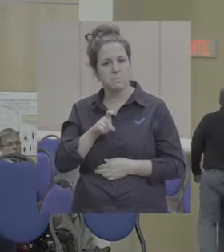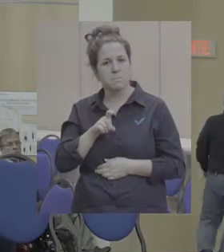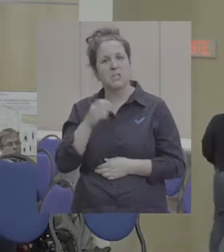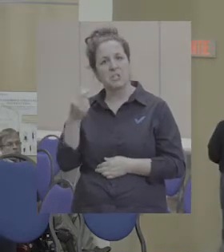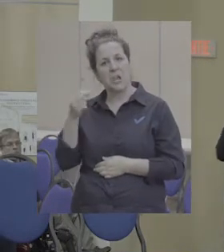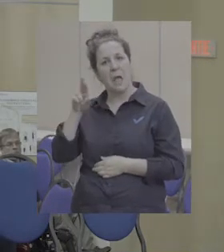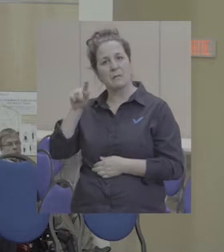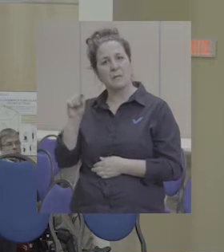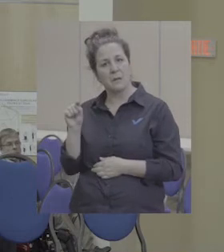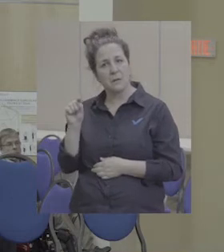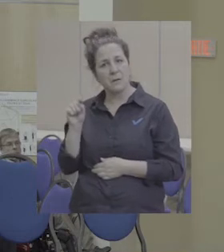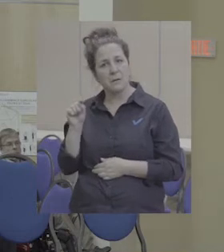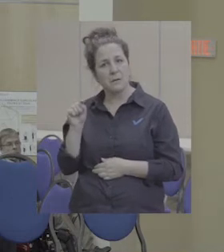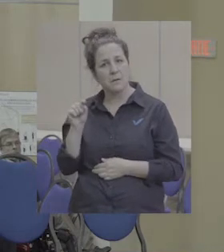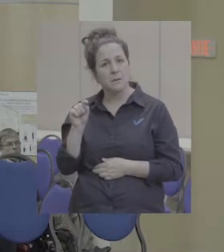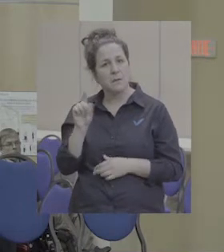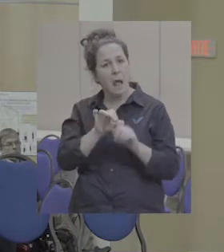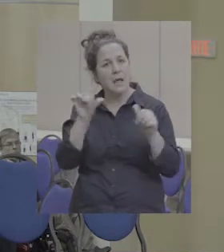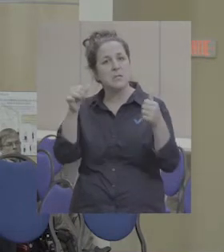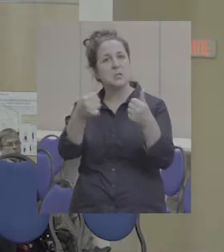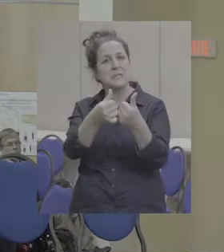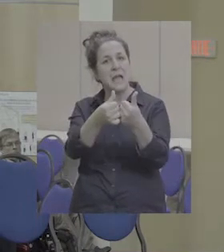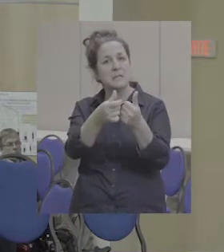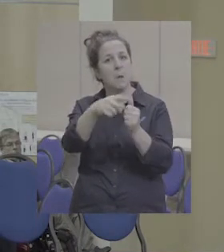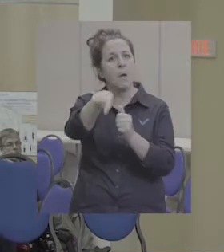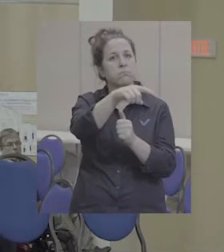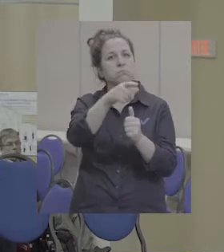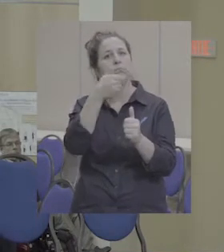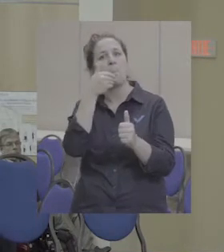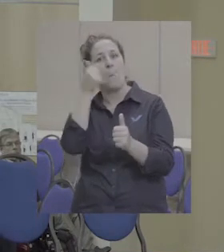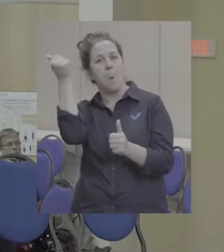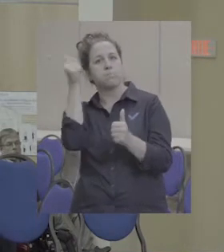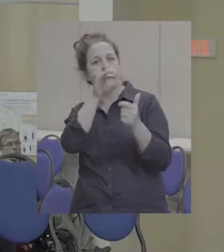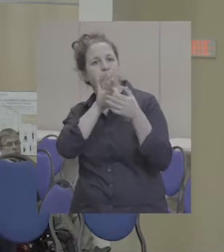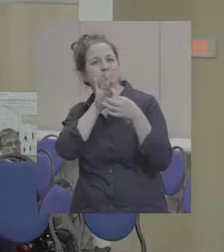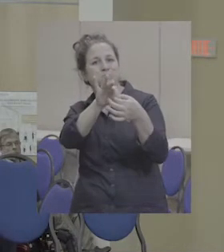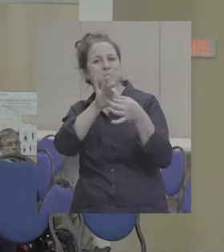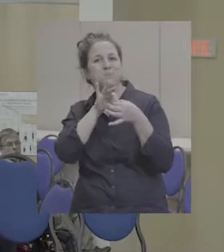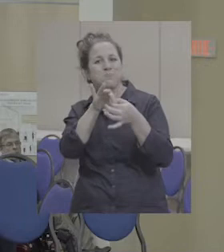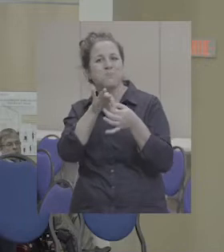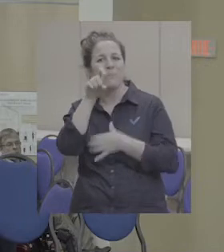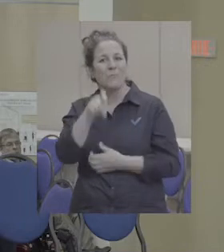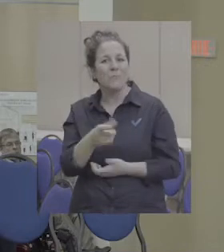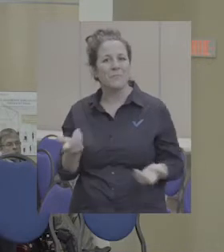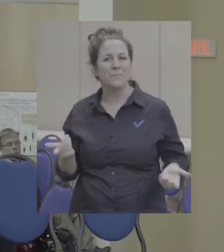les GRT et les associations. Il faudrait